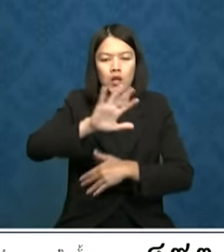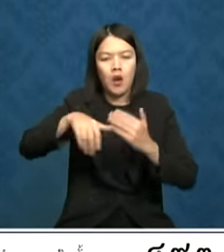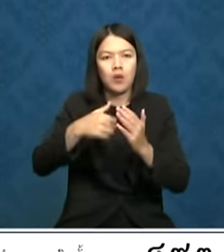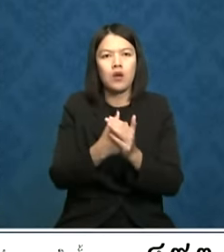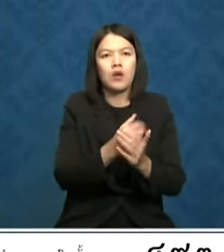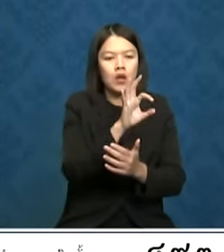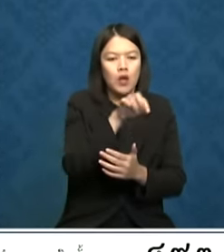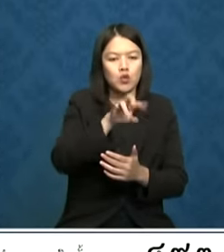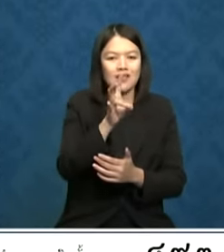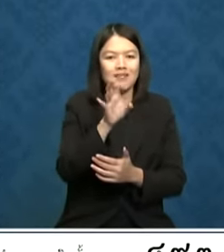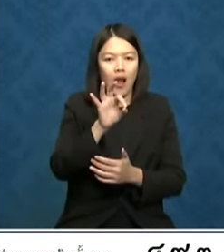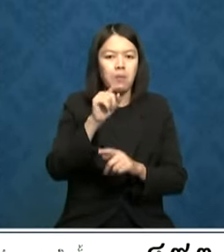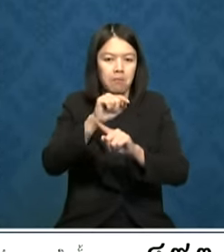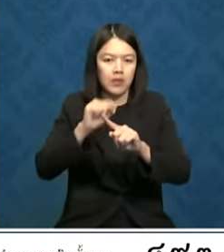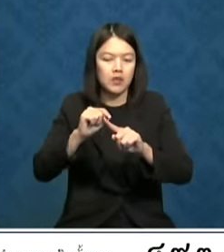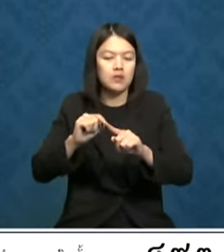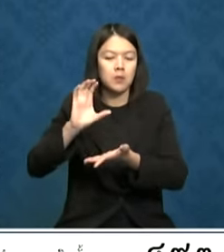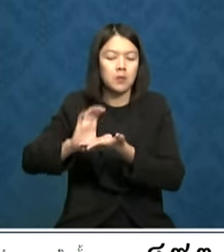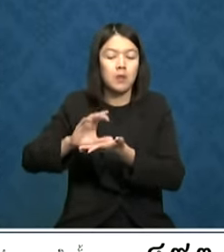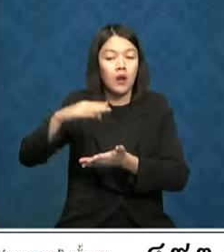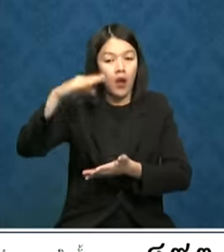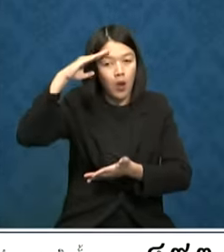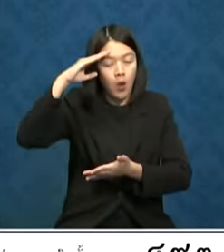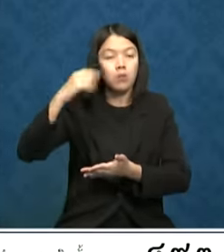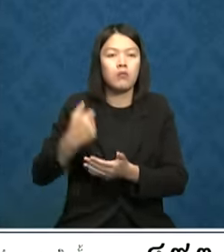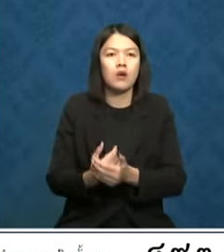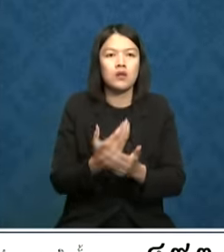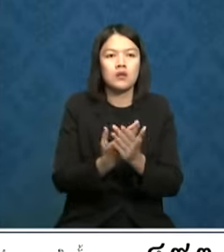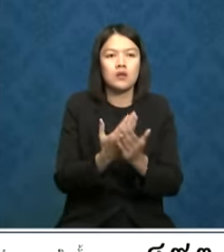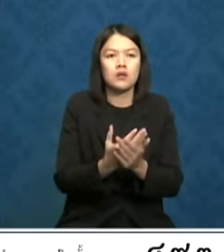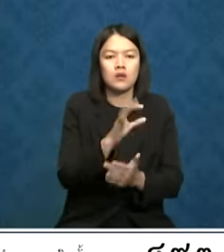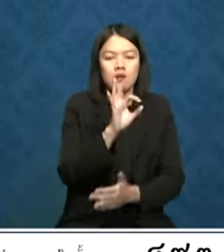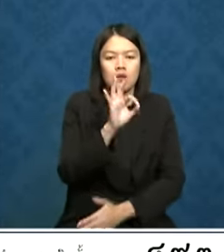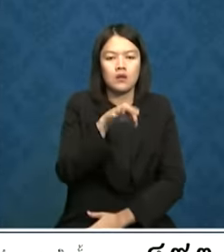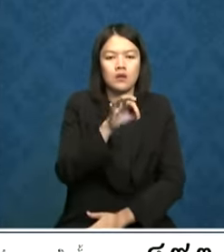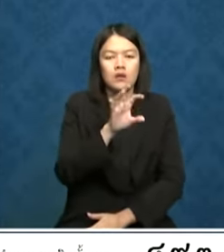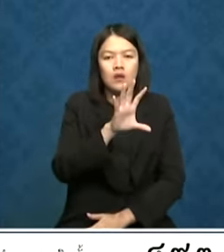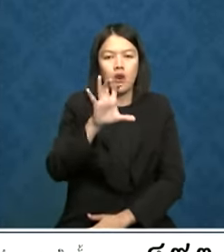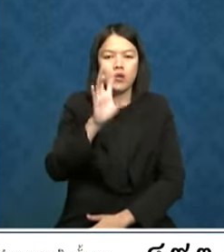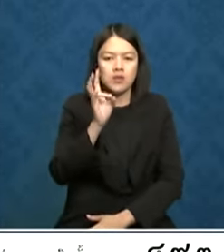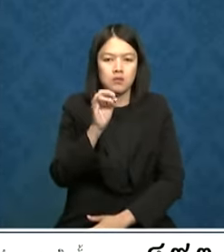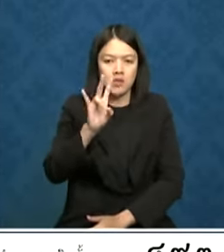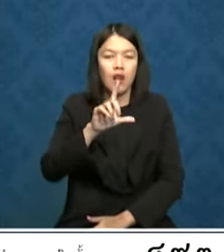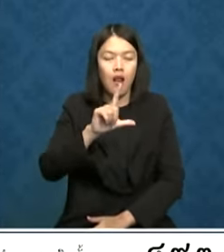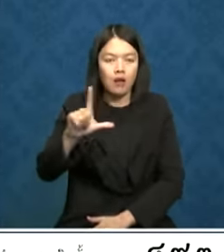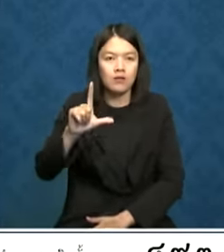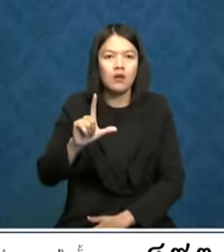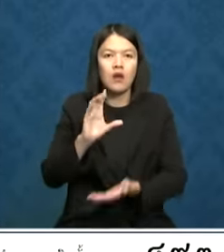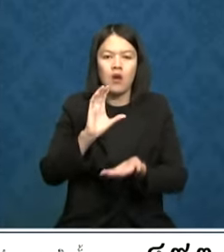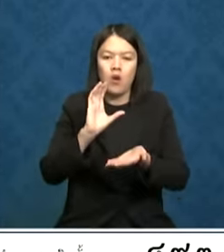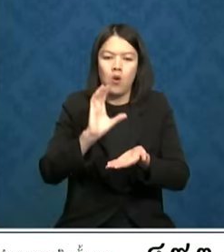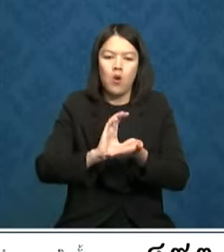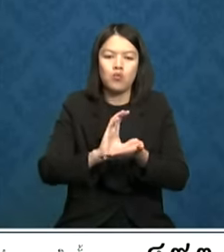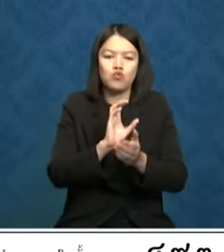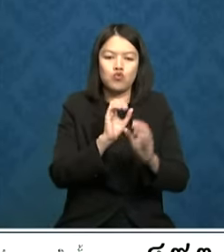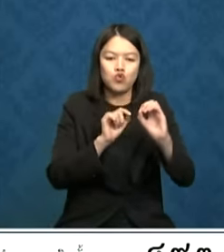เป็น 9.79 perของสำนักปลาดกระทรวงกลาโหมซึ่งมีวงเงินงบประมาณ9577ล้านค่ะและถือเป็นงบเพียงแค่